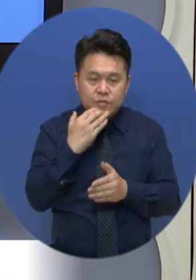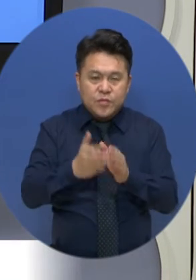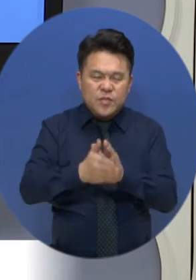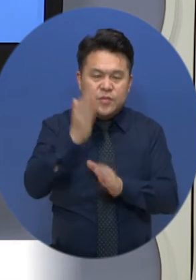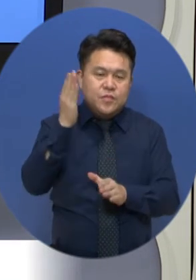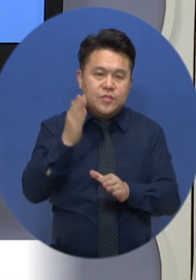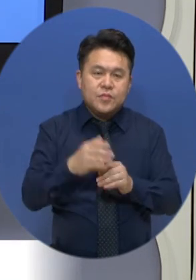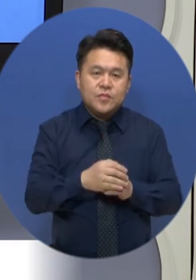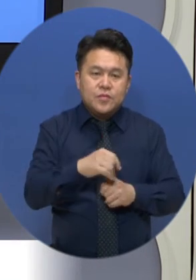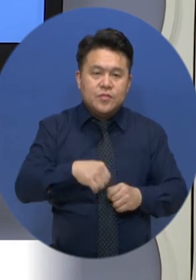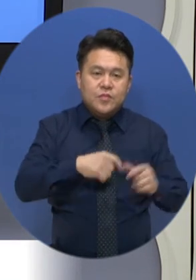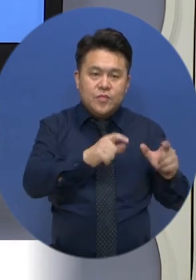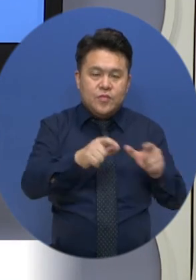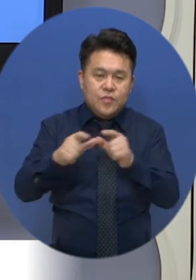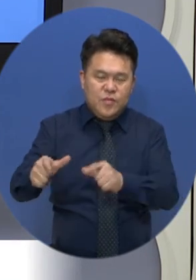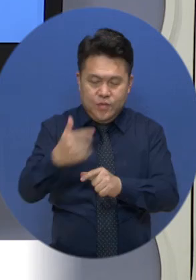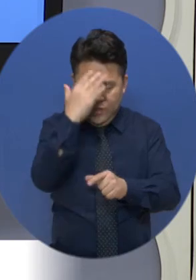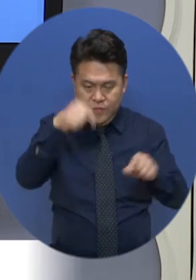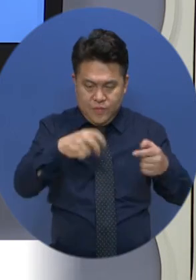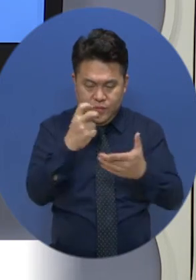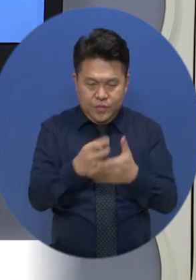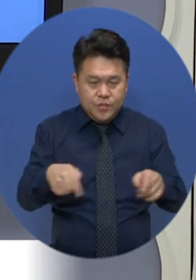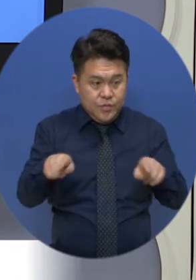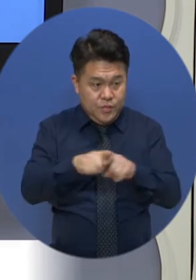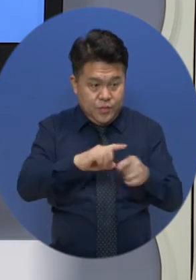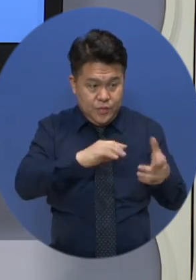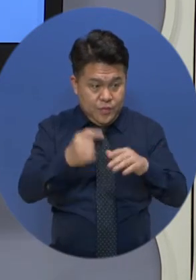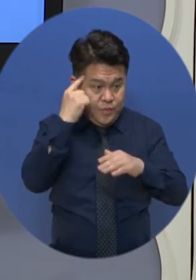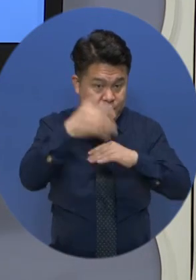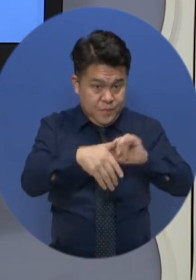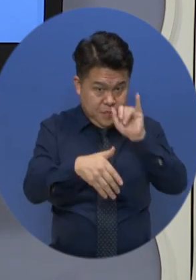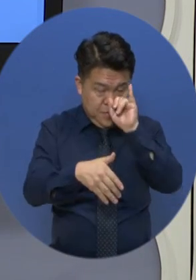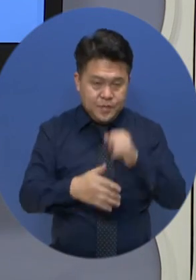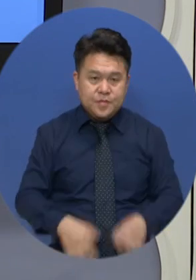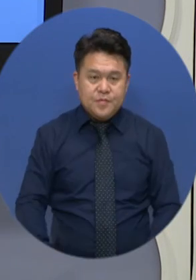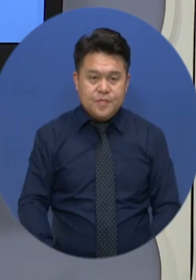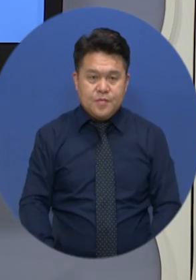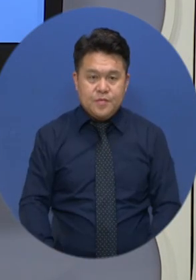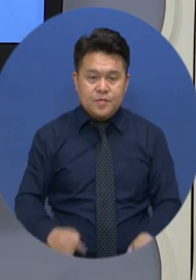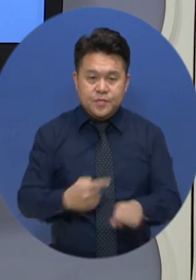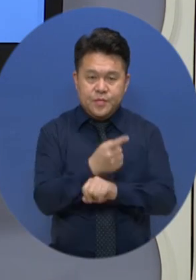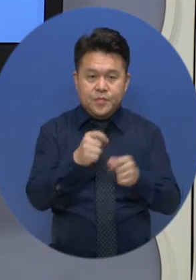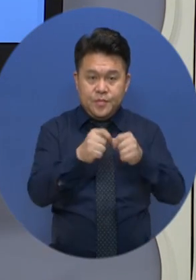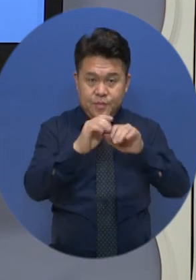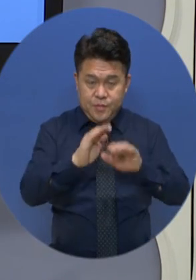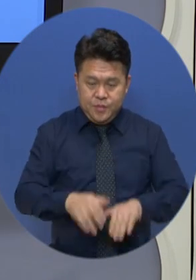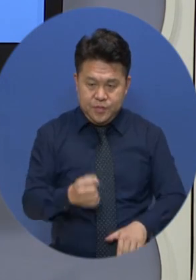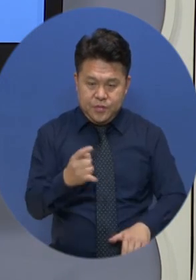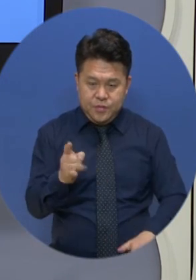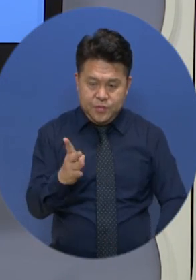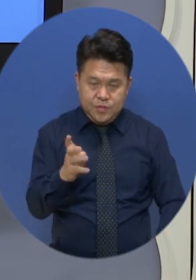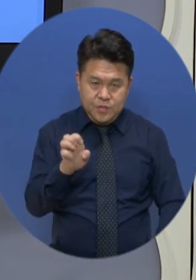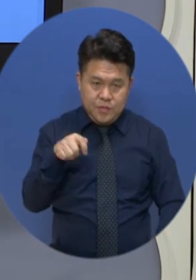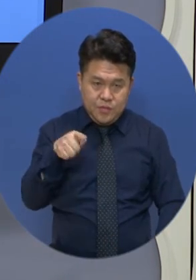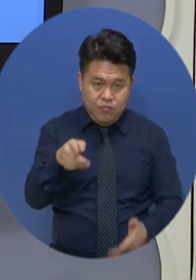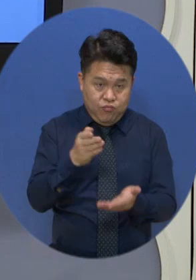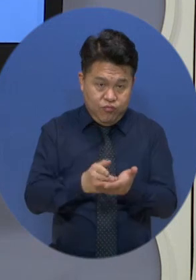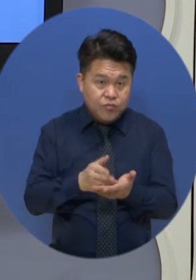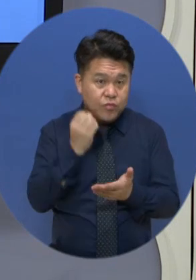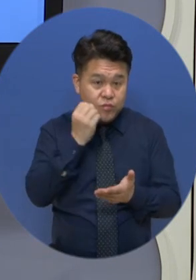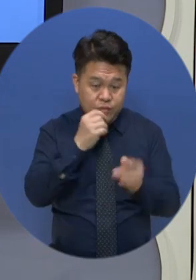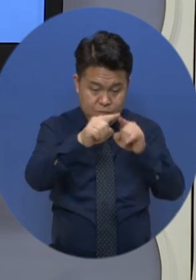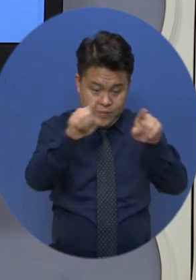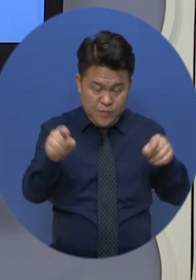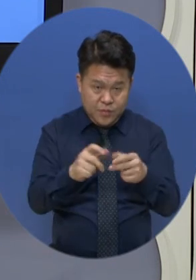청년 정책 공동 포럼 을 공동으로 열 예정입니다 이밖에 자세한 사항을 10편의 쏜 페이지와 장애인 신문